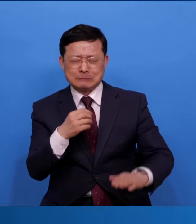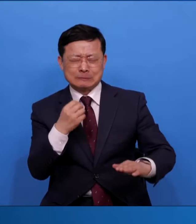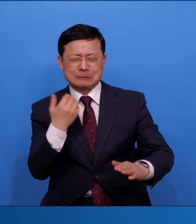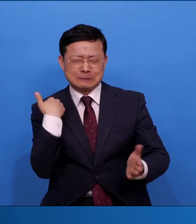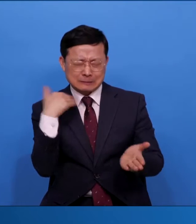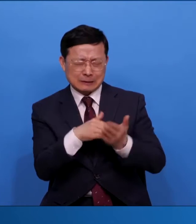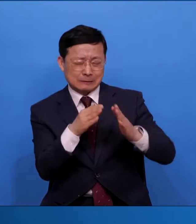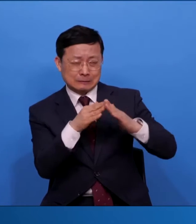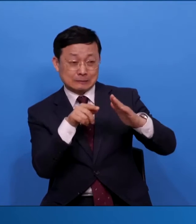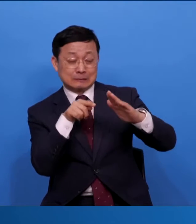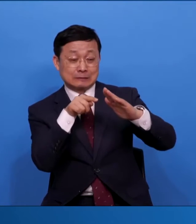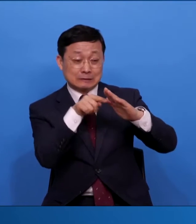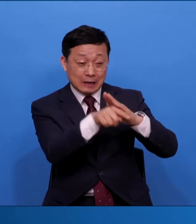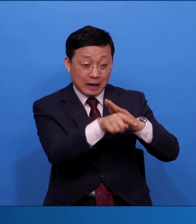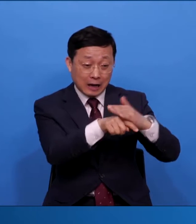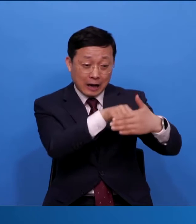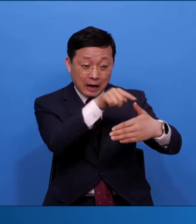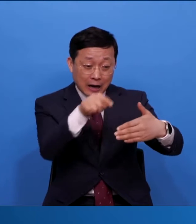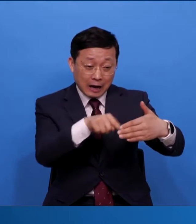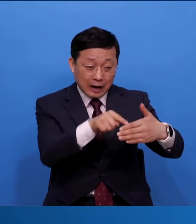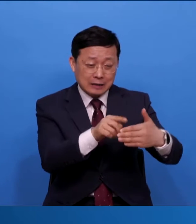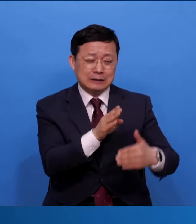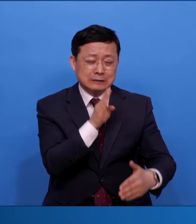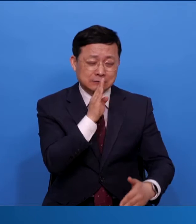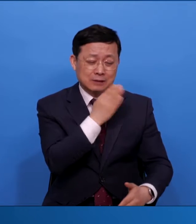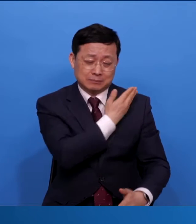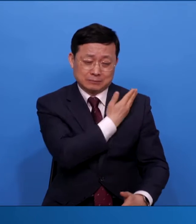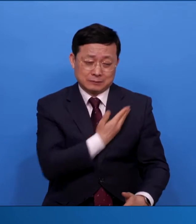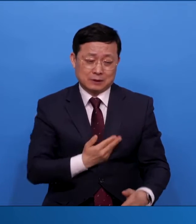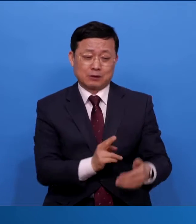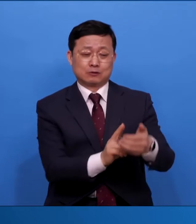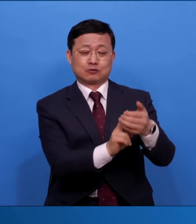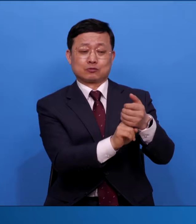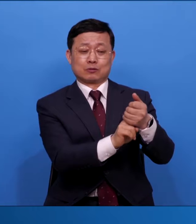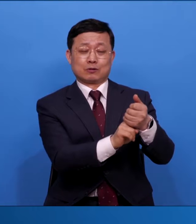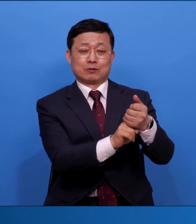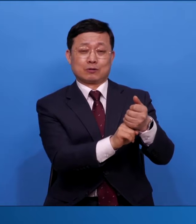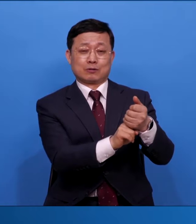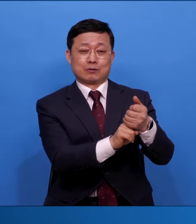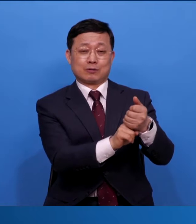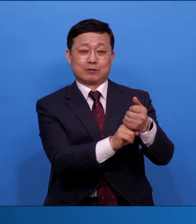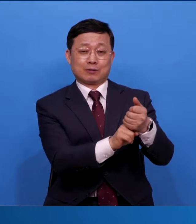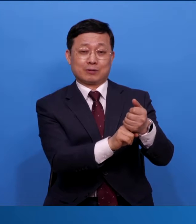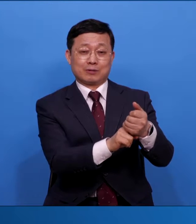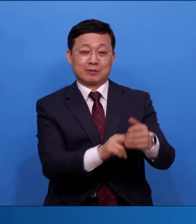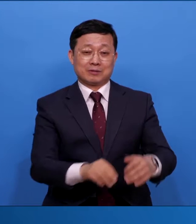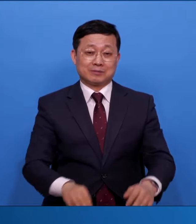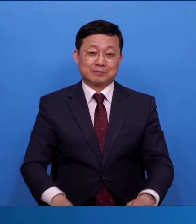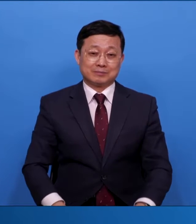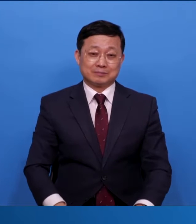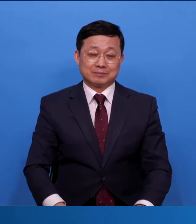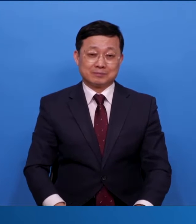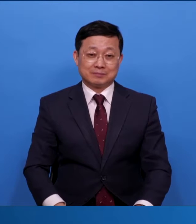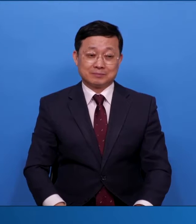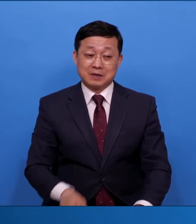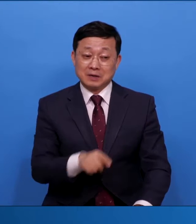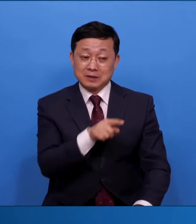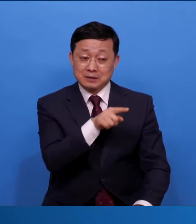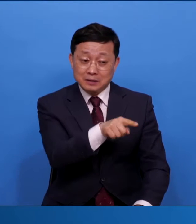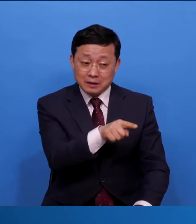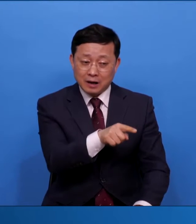바울이 찾는 참제자가 그 속에 있었기 때문에. 因为保罗寻找的真门徒在那里。 요게 여러분의